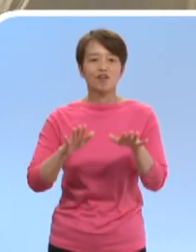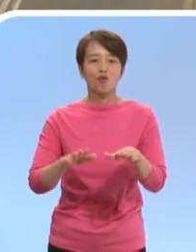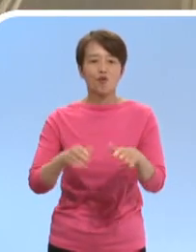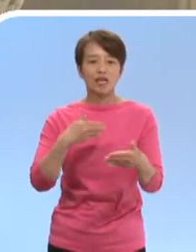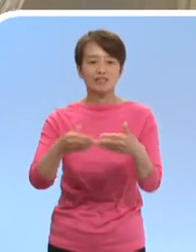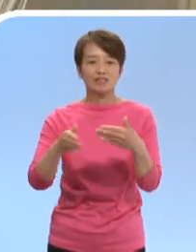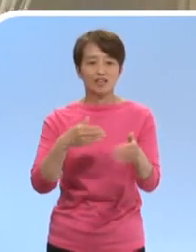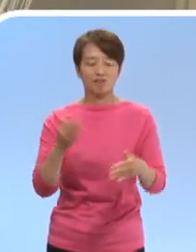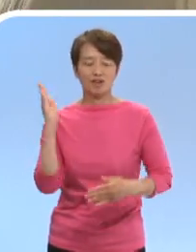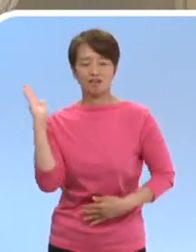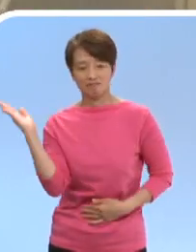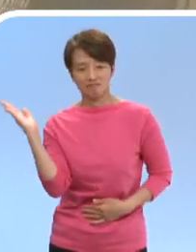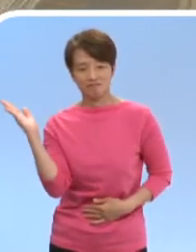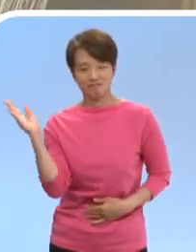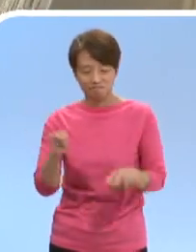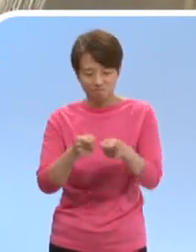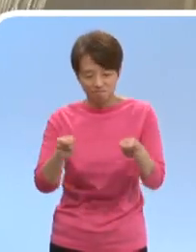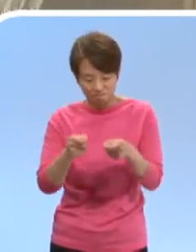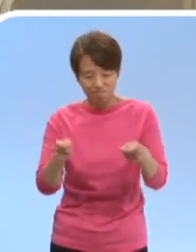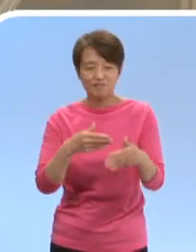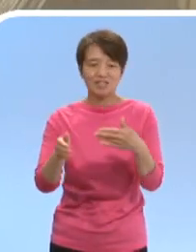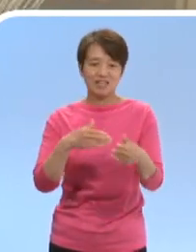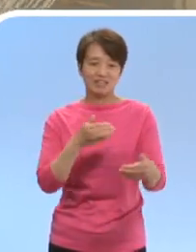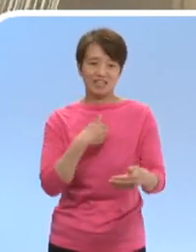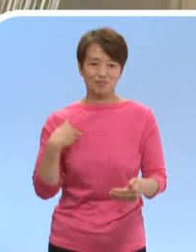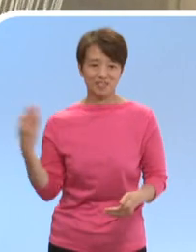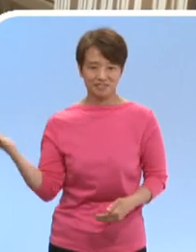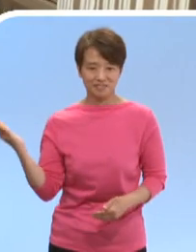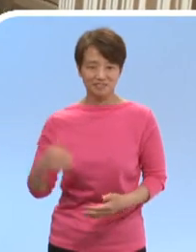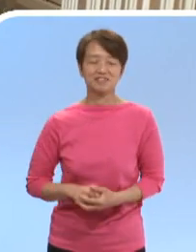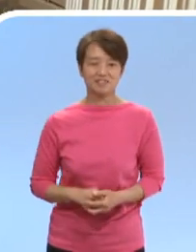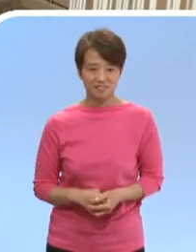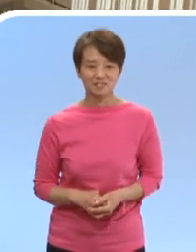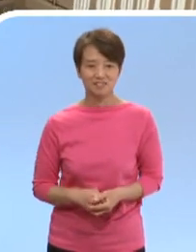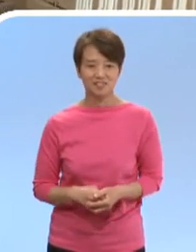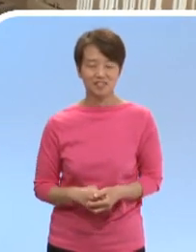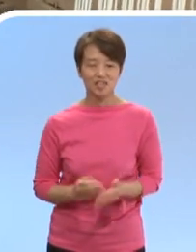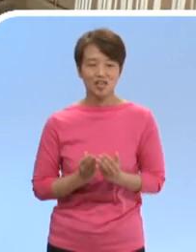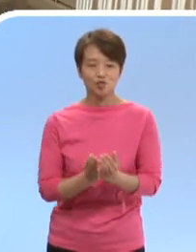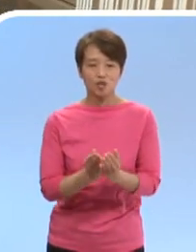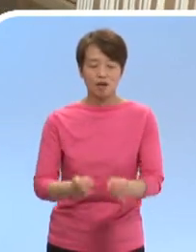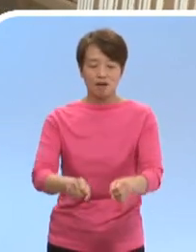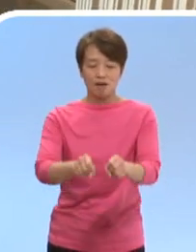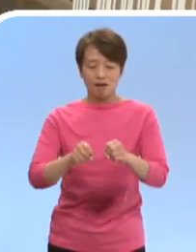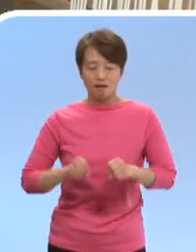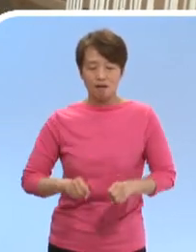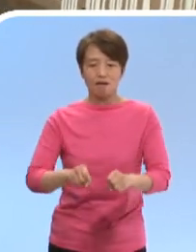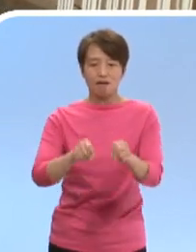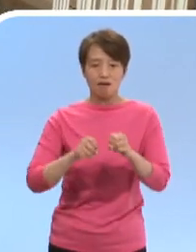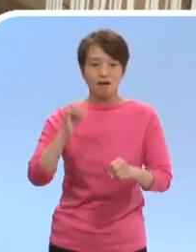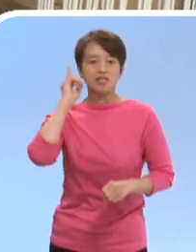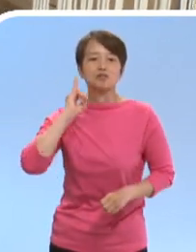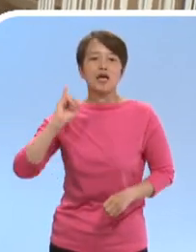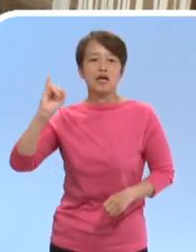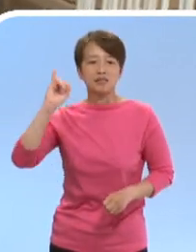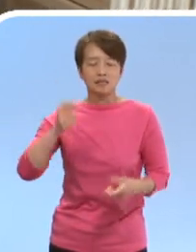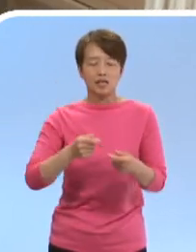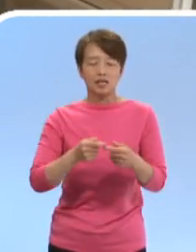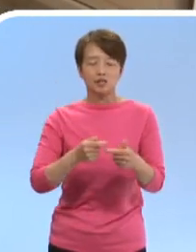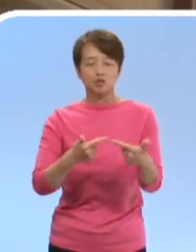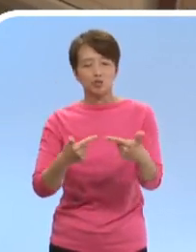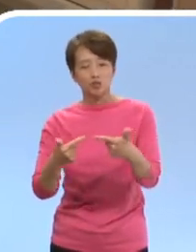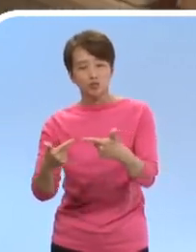今回フィーパビではこの小分け作業が体験できるんです。 船を漕ぐような感じでぐっと引いては乗って、引いては緩